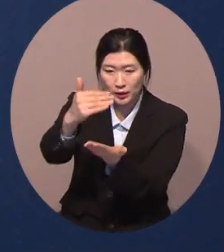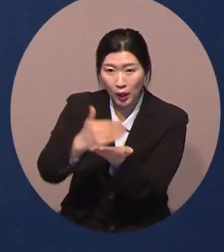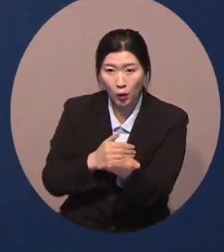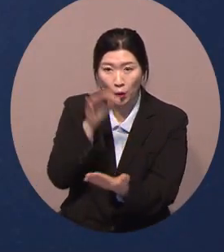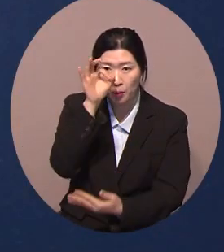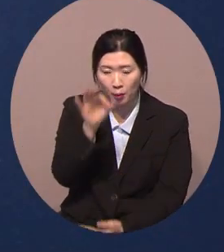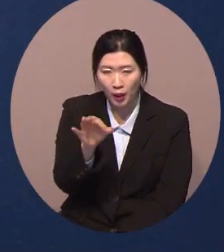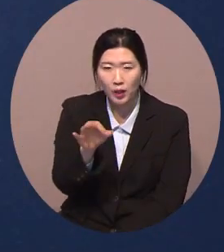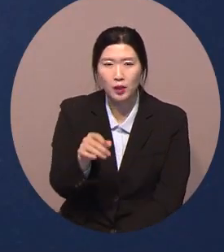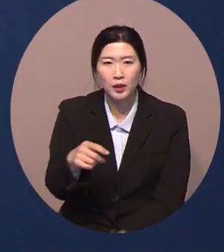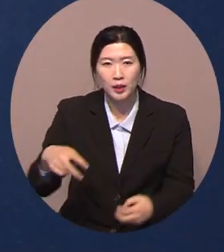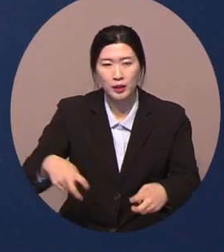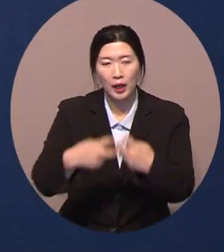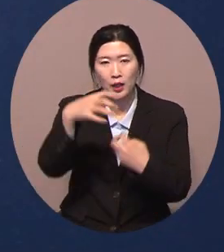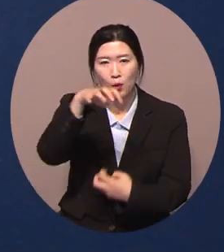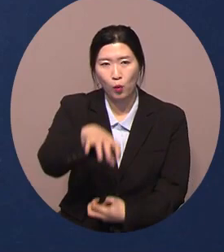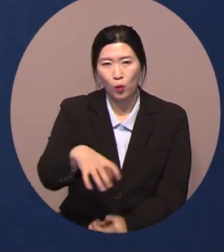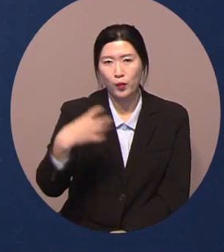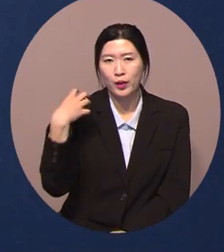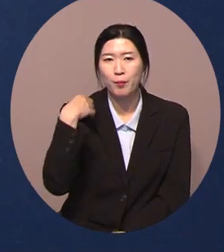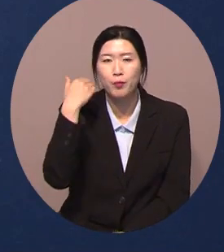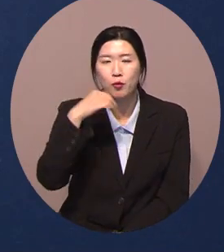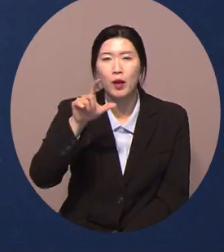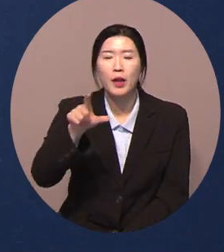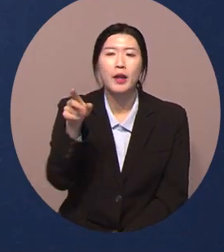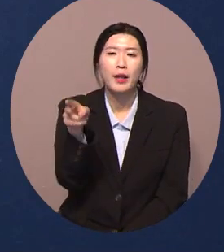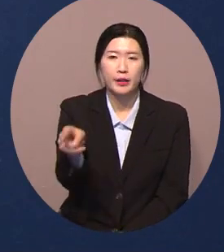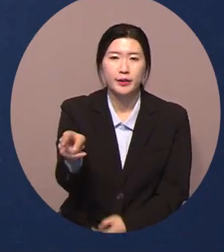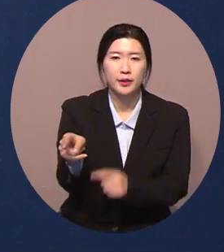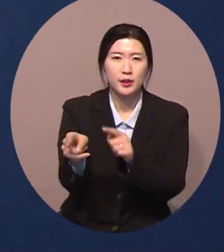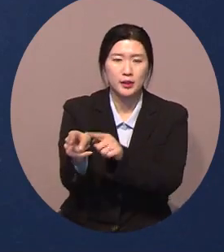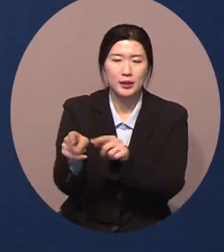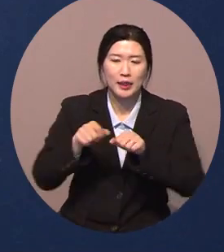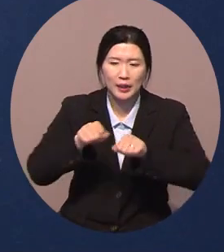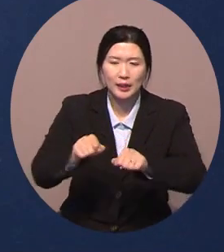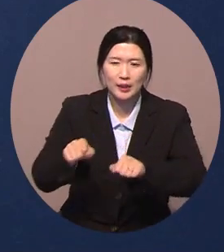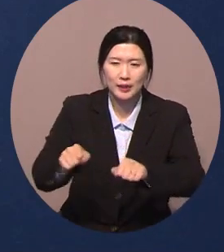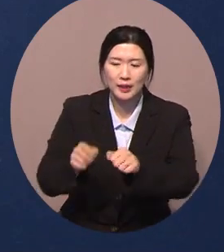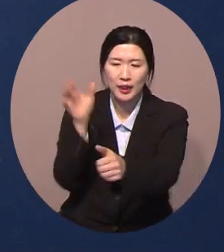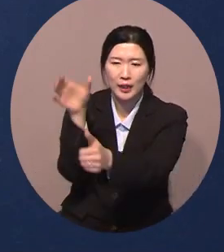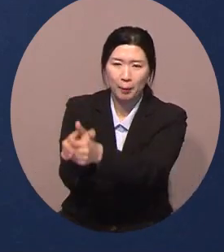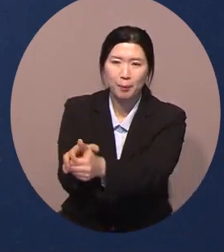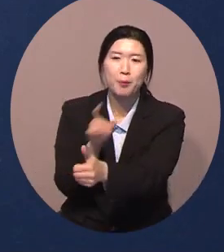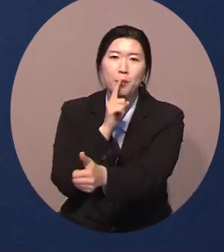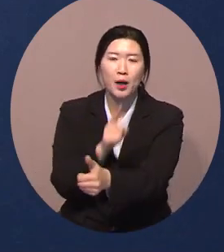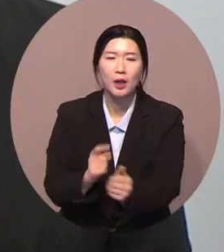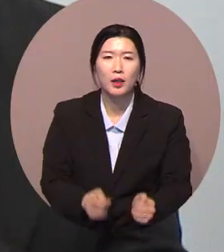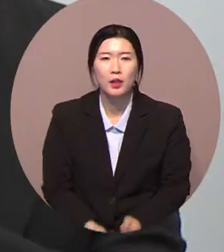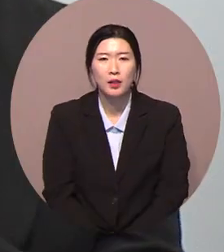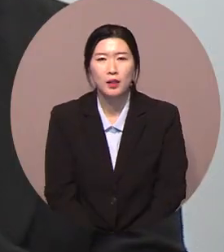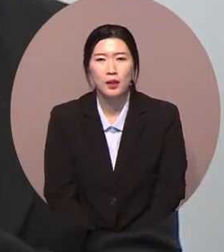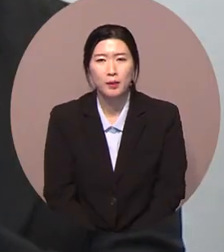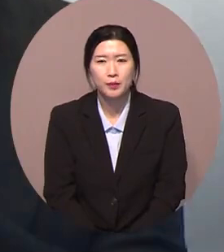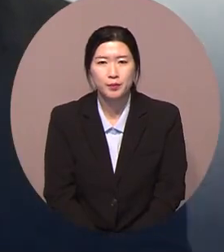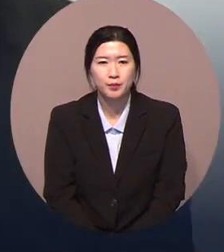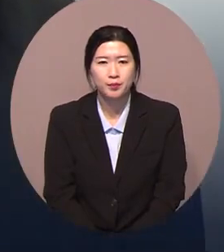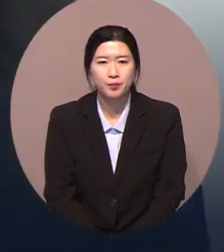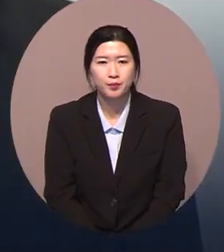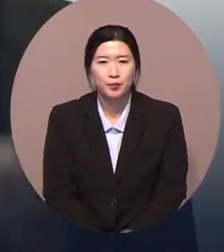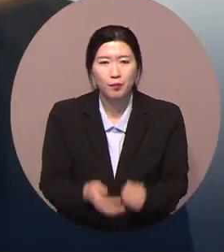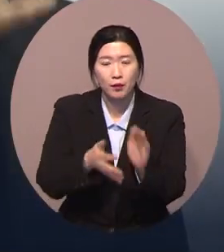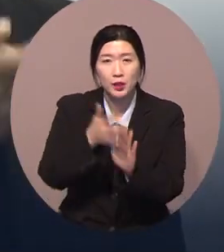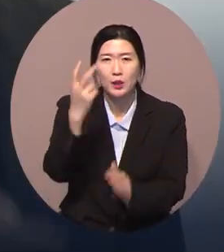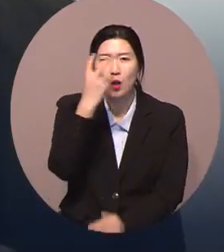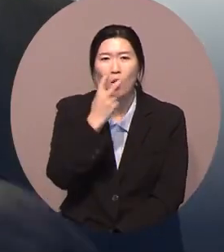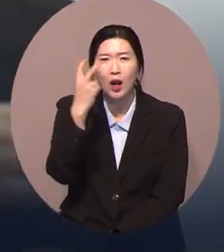오전 금빛노을교는 LH 소관이라며 LH로 제설 작업을 요청한 것으로 파악됐습니다. 시설에 대한 관리 주체